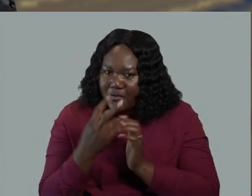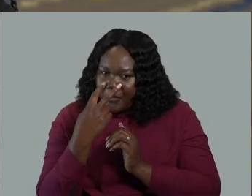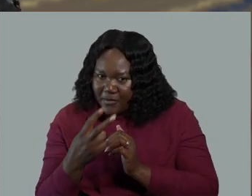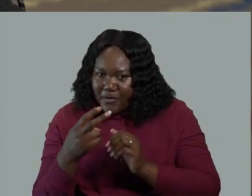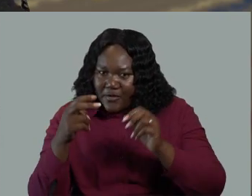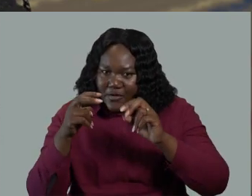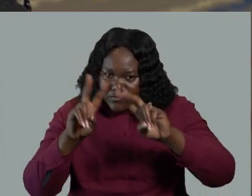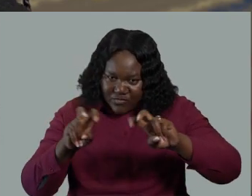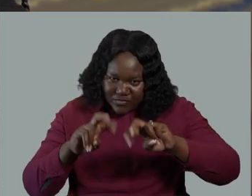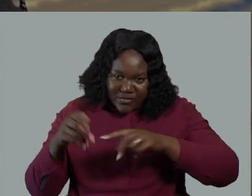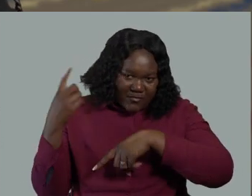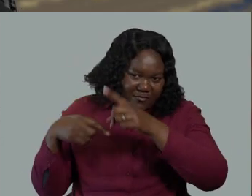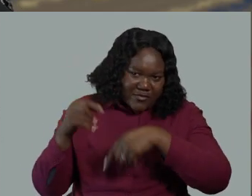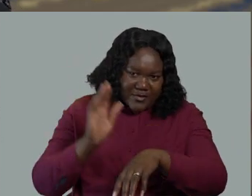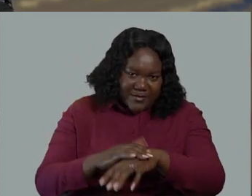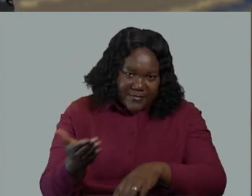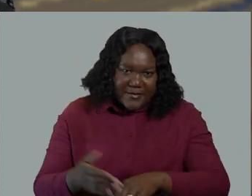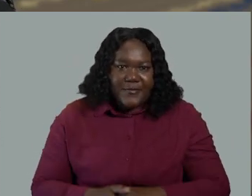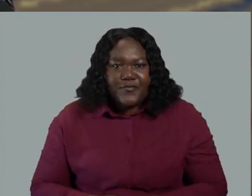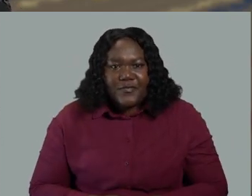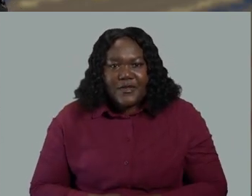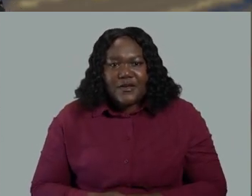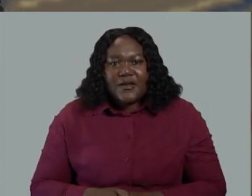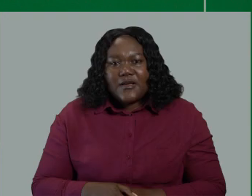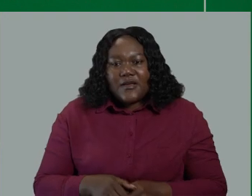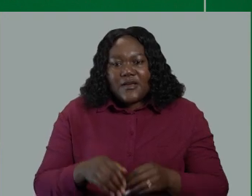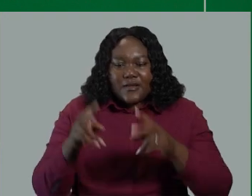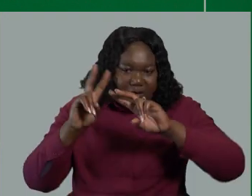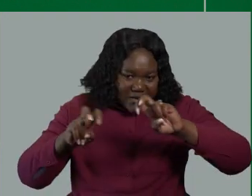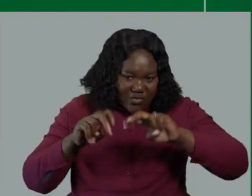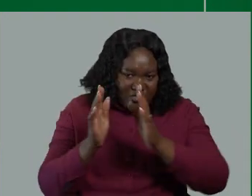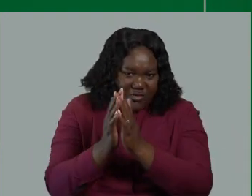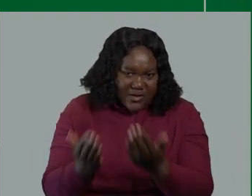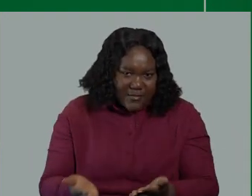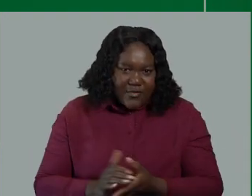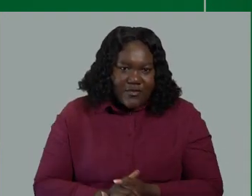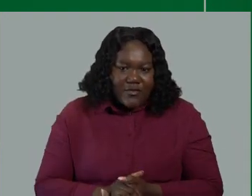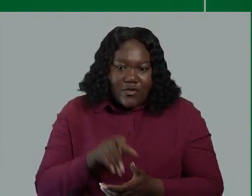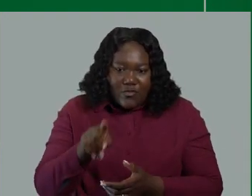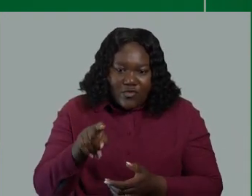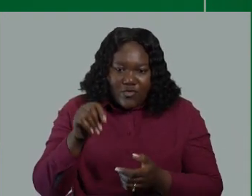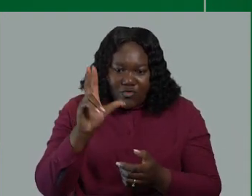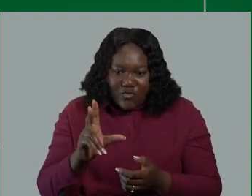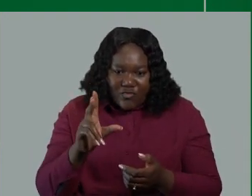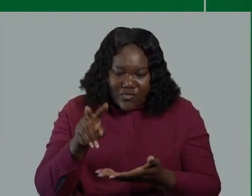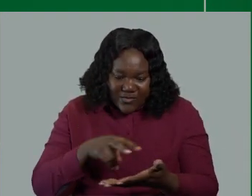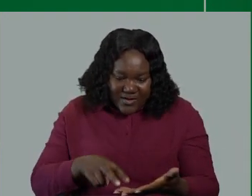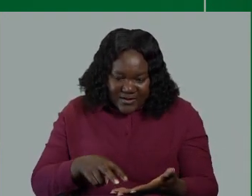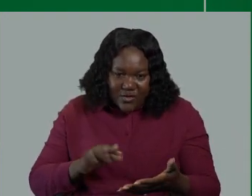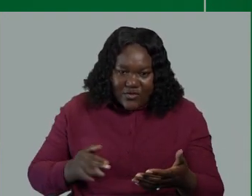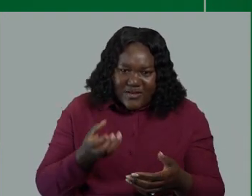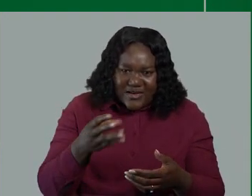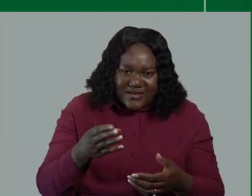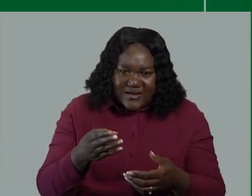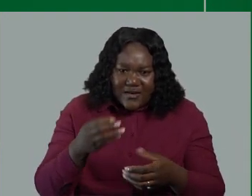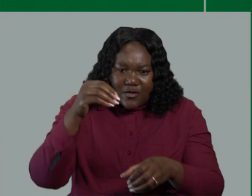nduno komaludhi gomatalolo nomitungilo dhawo. Otuna ngaashi etalolo lyembo. Muno omuleshi